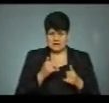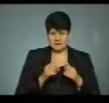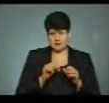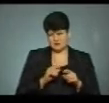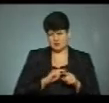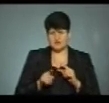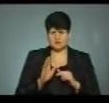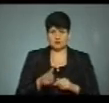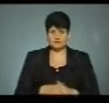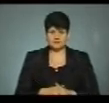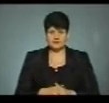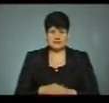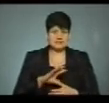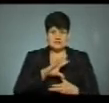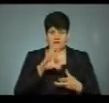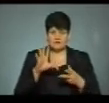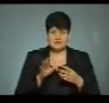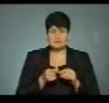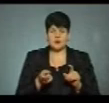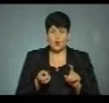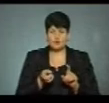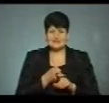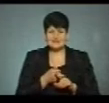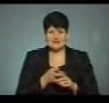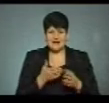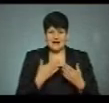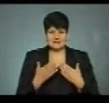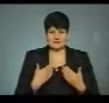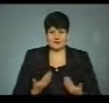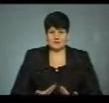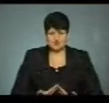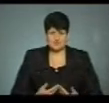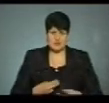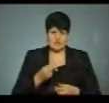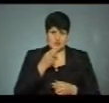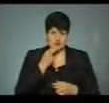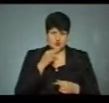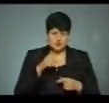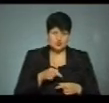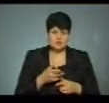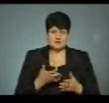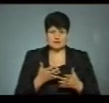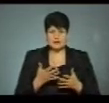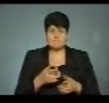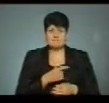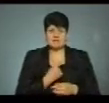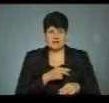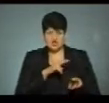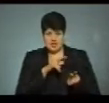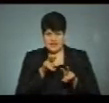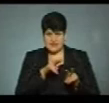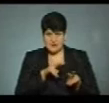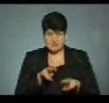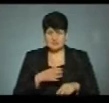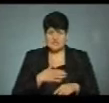їх скоріше. За всіма контактними, тобто всі, які проживають, які харчуються, встановлений медичний нагляд.